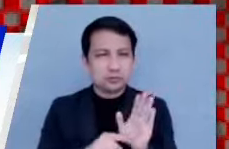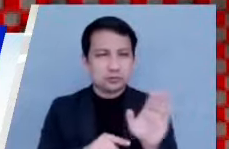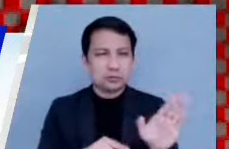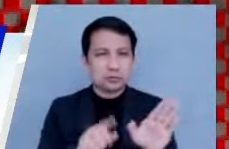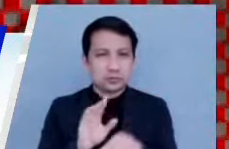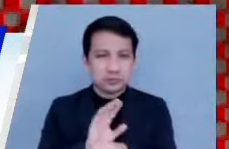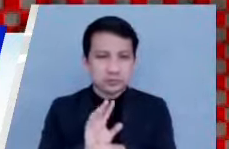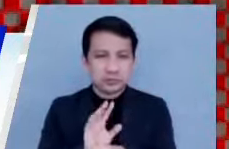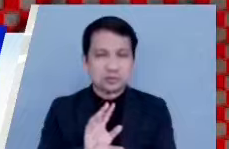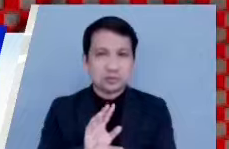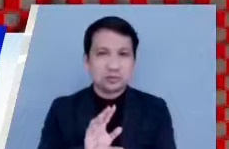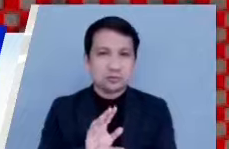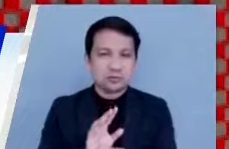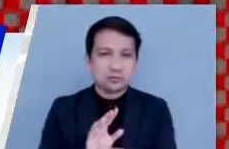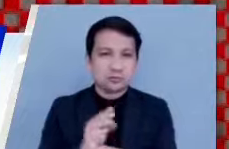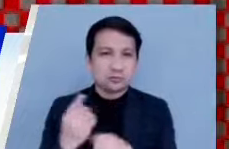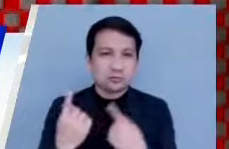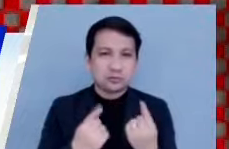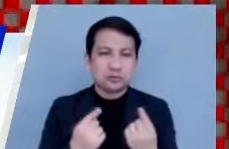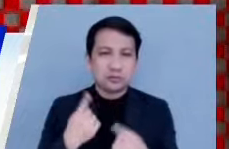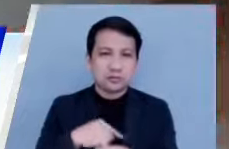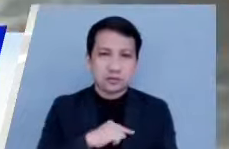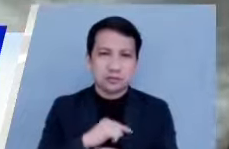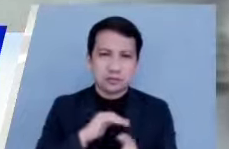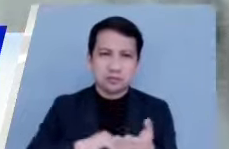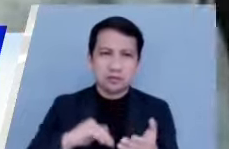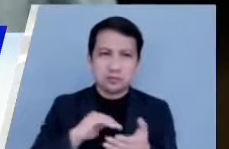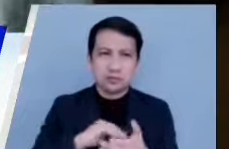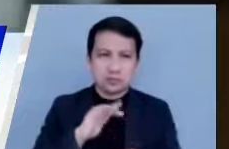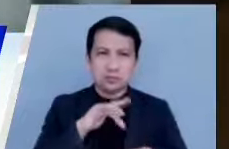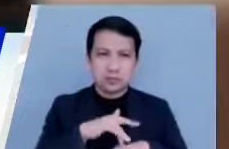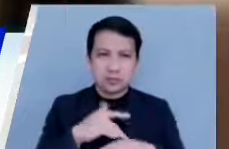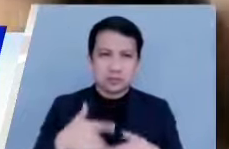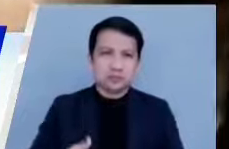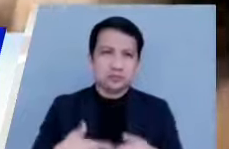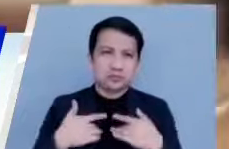I think one way or another, meron at meron matatouch yung buhay.